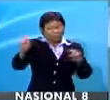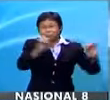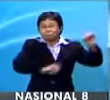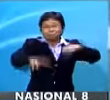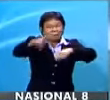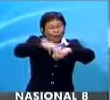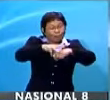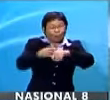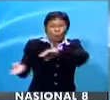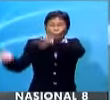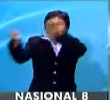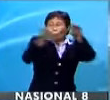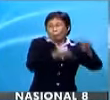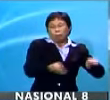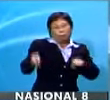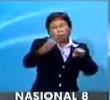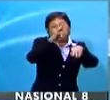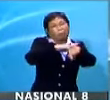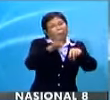amaran tsunami